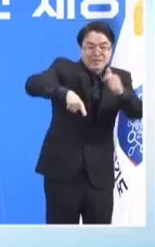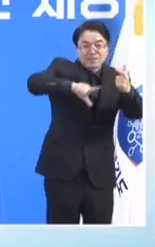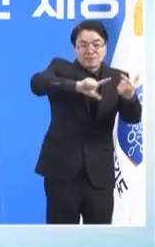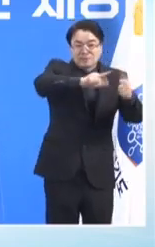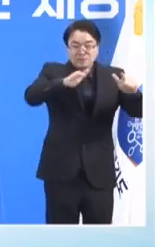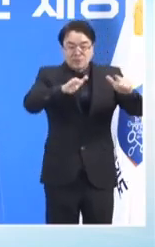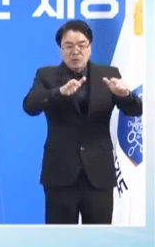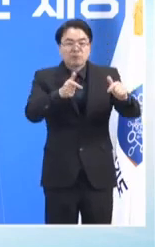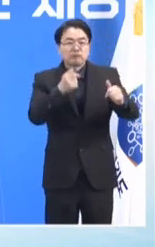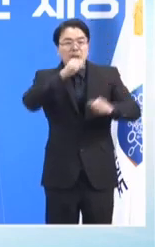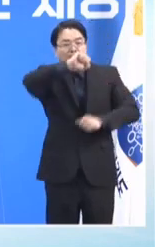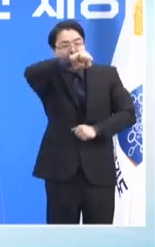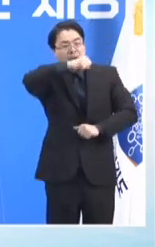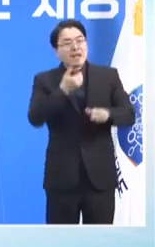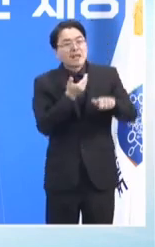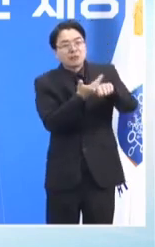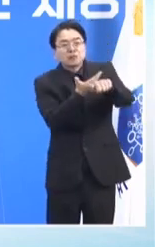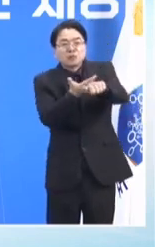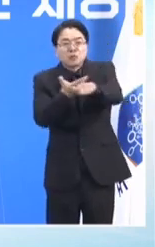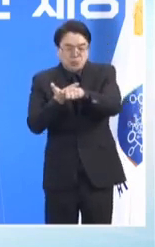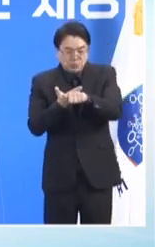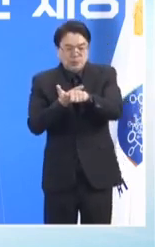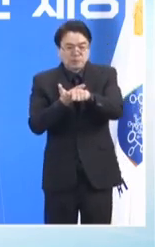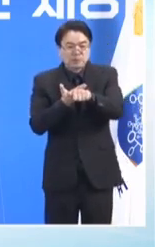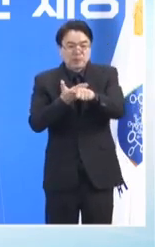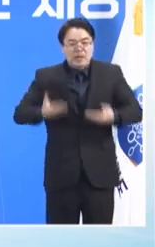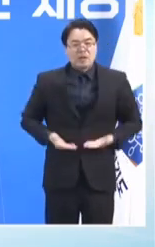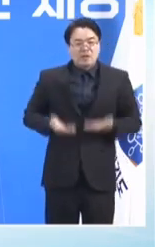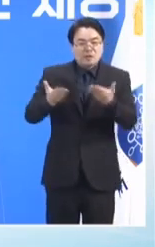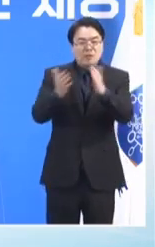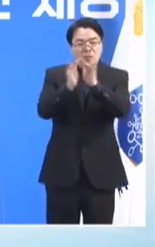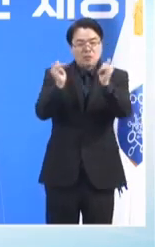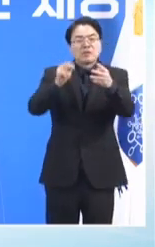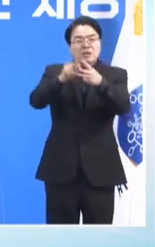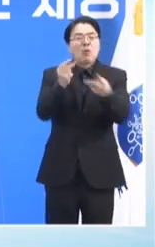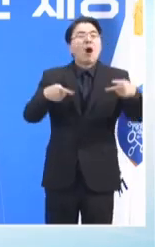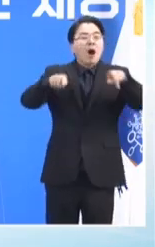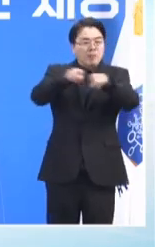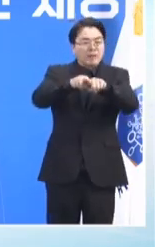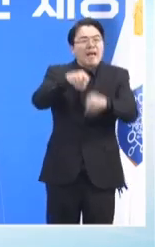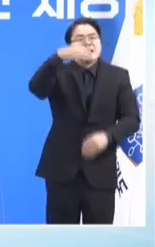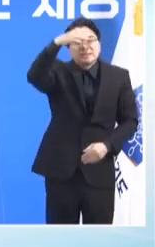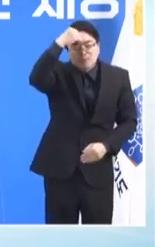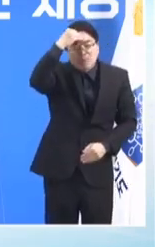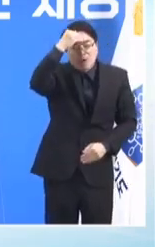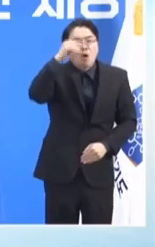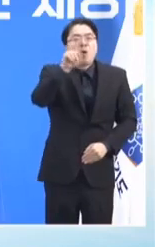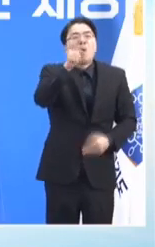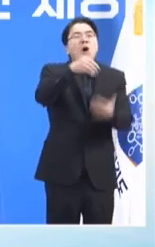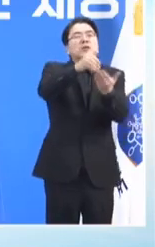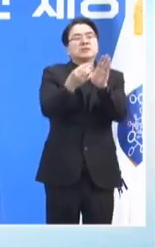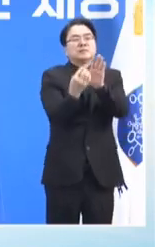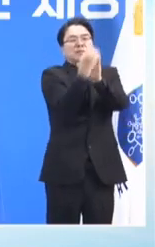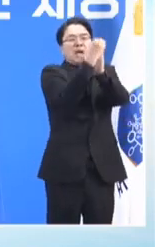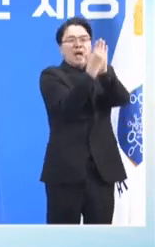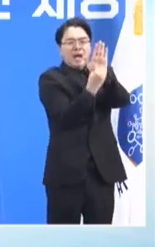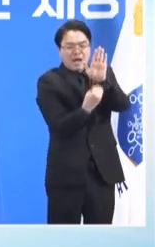기관의 예산 여건을 고려하여 경기도 자원봉사센터와 함께 시범적으로 사업을 추진할